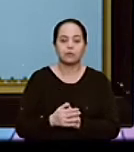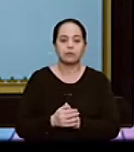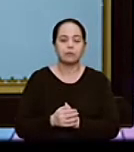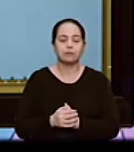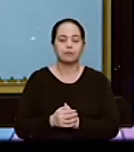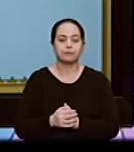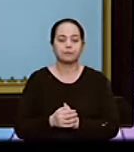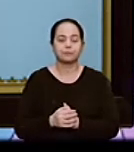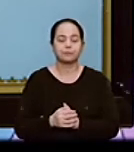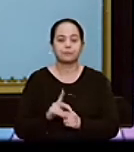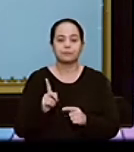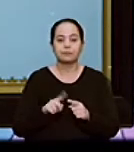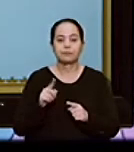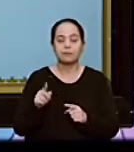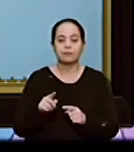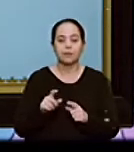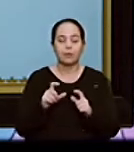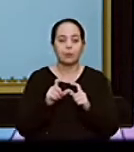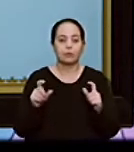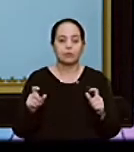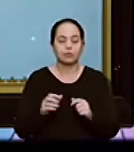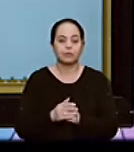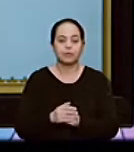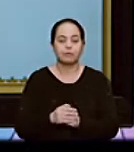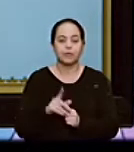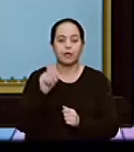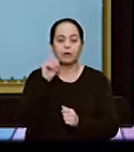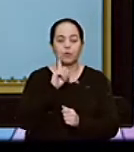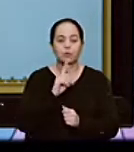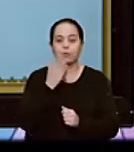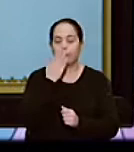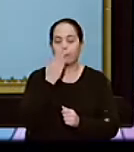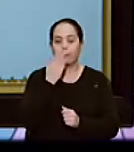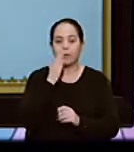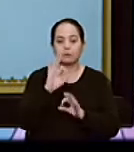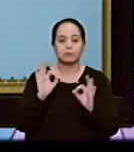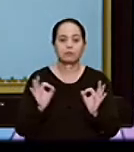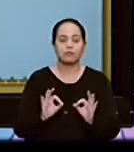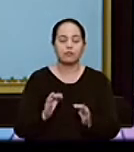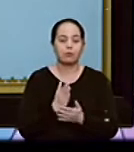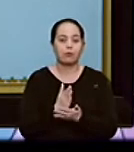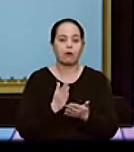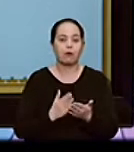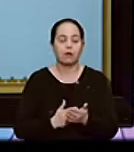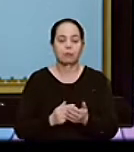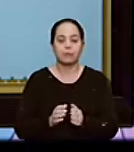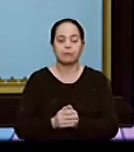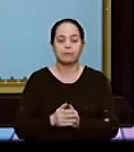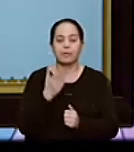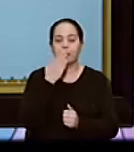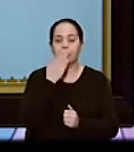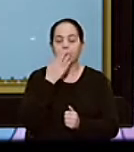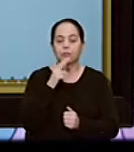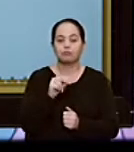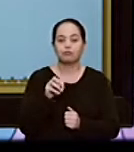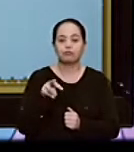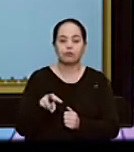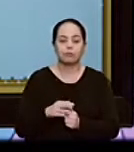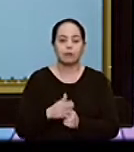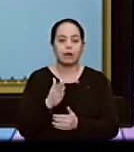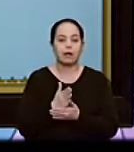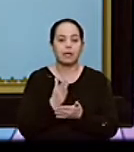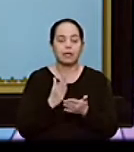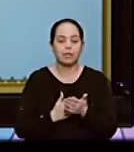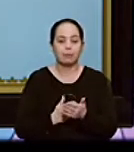существительное. Следующее предложение. Вкусно пахнет свежим хлебом. Пахнет